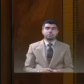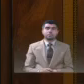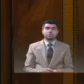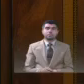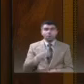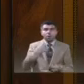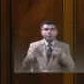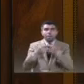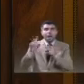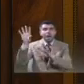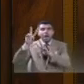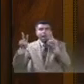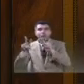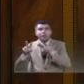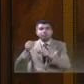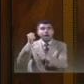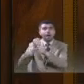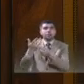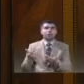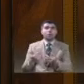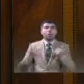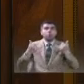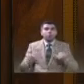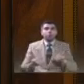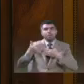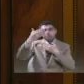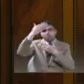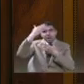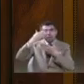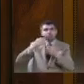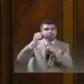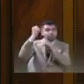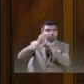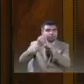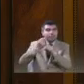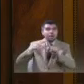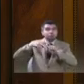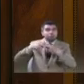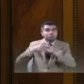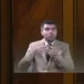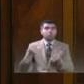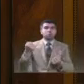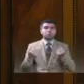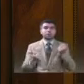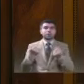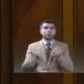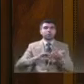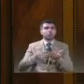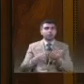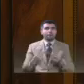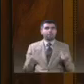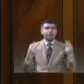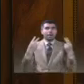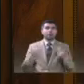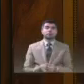زومبلوا، وهو اليوم المغرب كيلعب دور كبير في صناعه السيارات. اليوم المغرب كيلعب